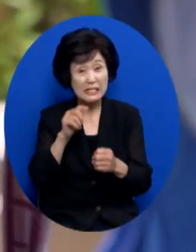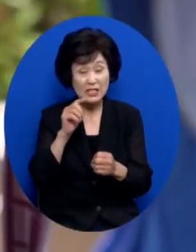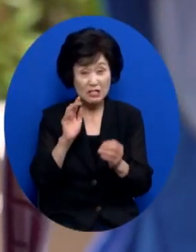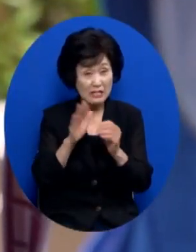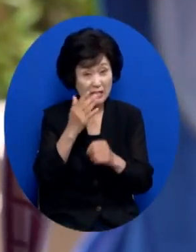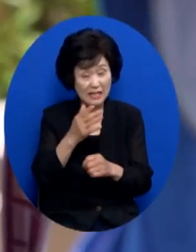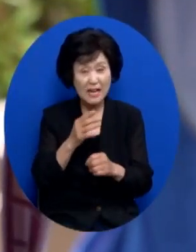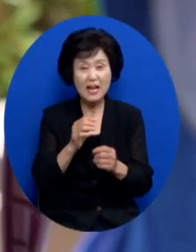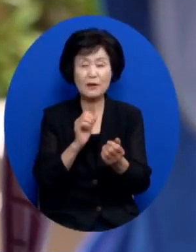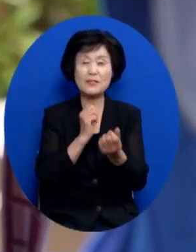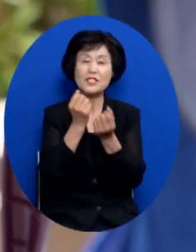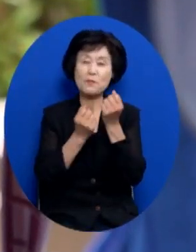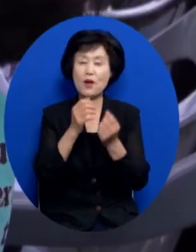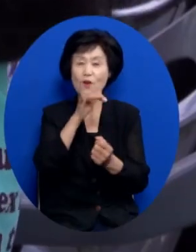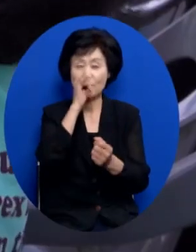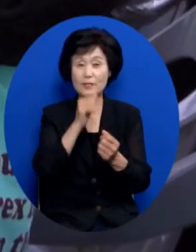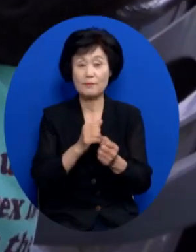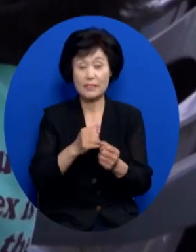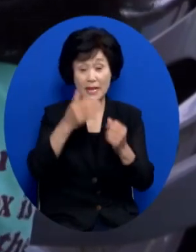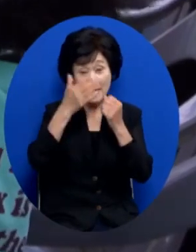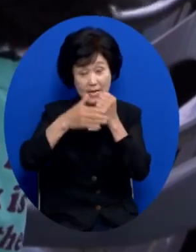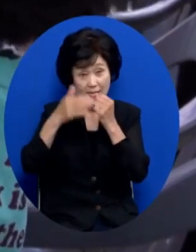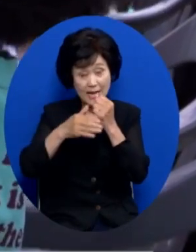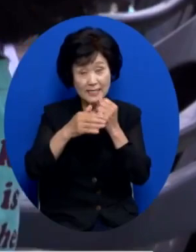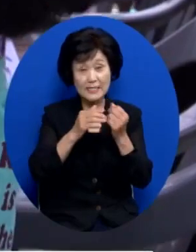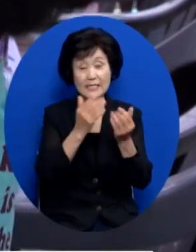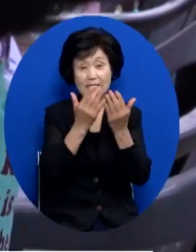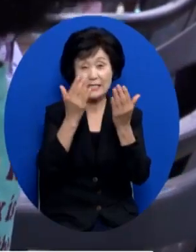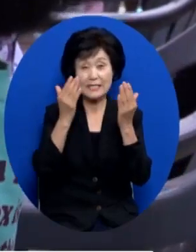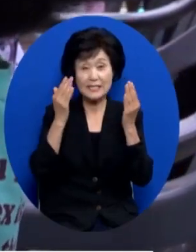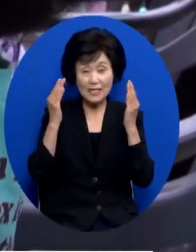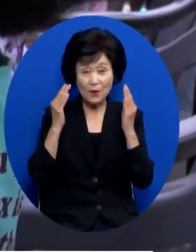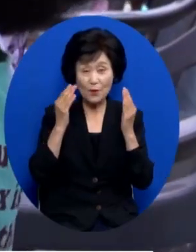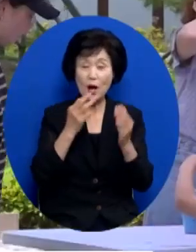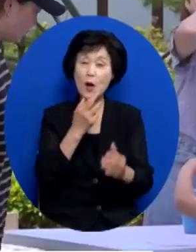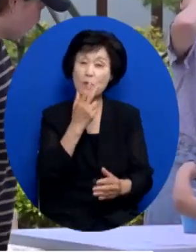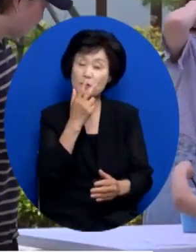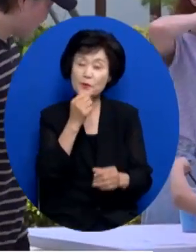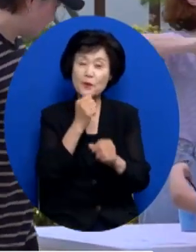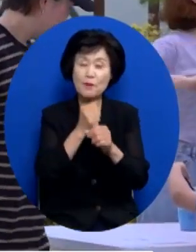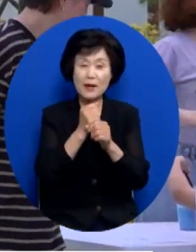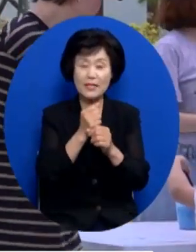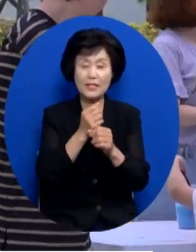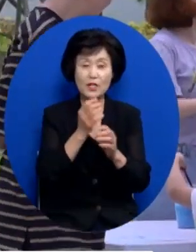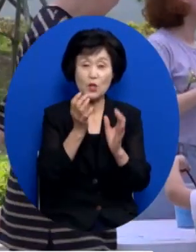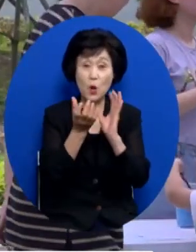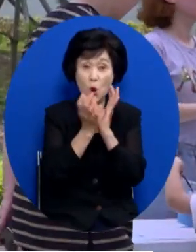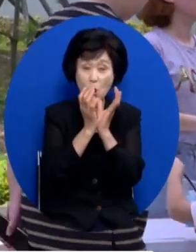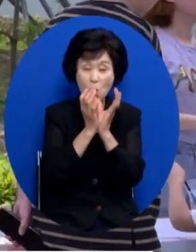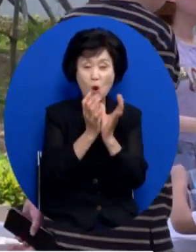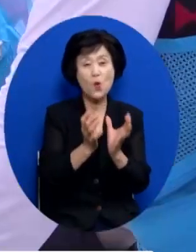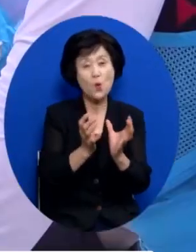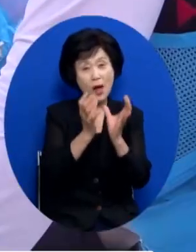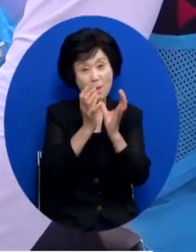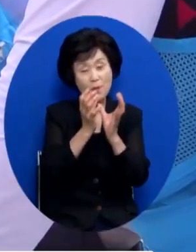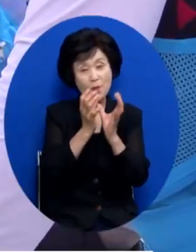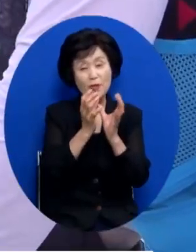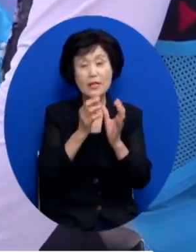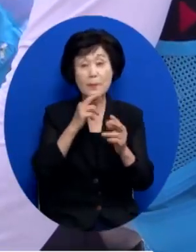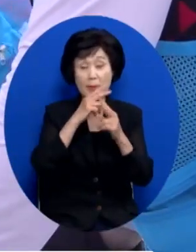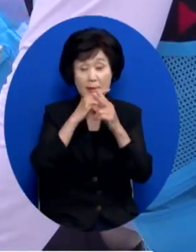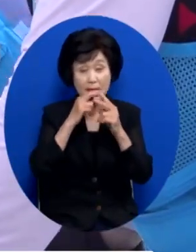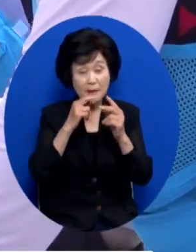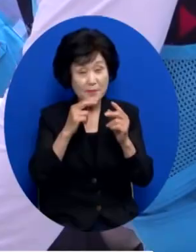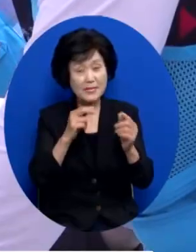지역 생태 환경을 담은 사진전과 다 쓴 플라스틱 컵으로 만드는 화분, 커피 찌꺼기를 활용한 방향제 등